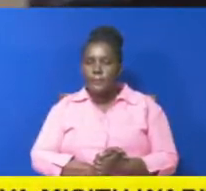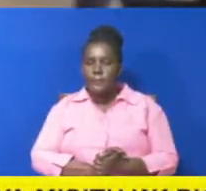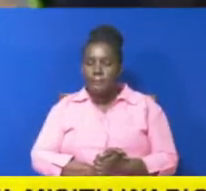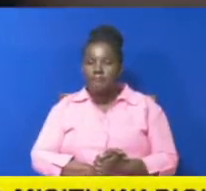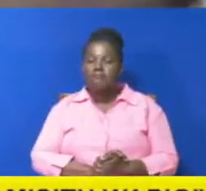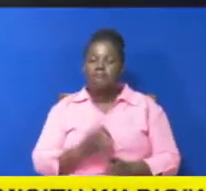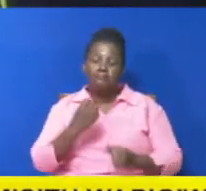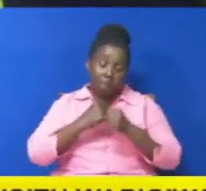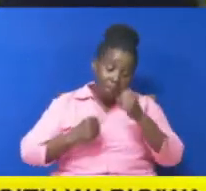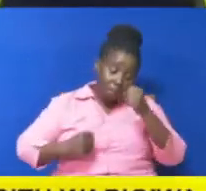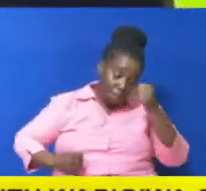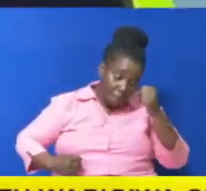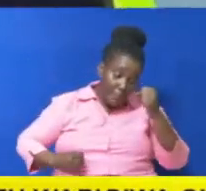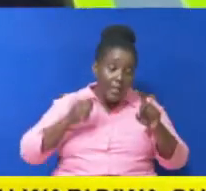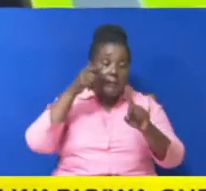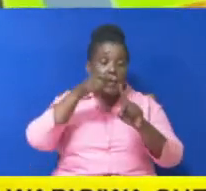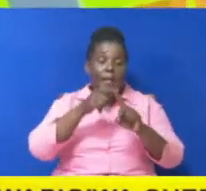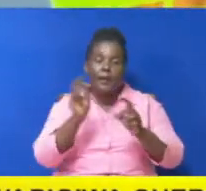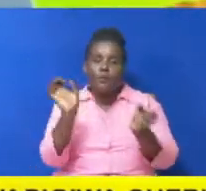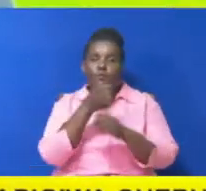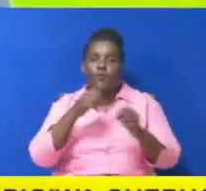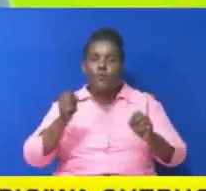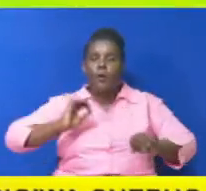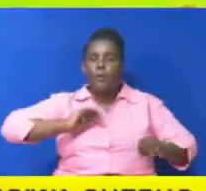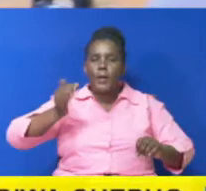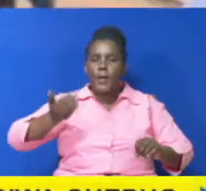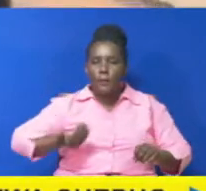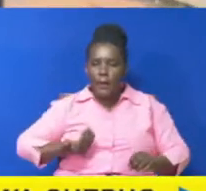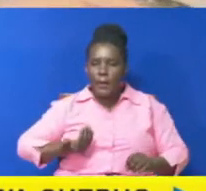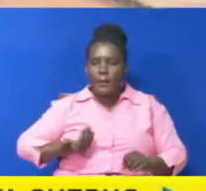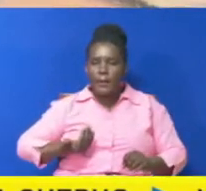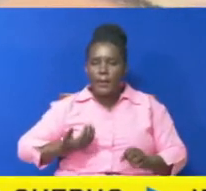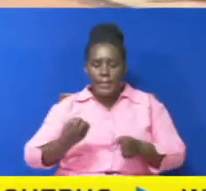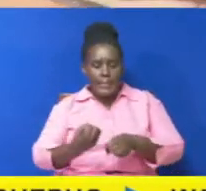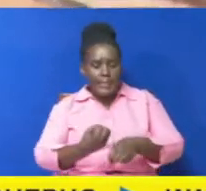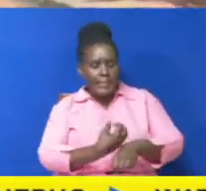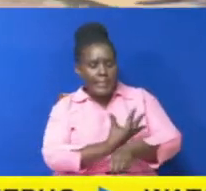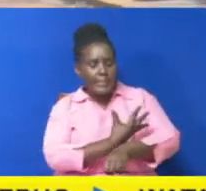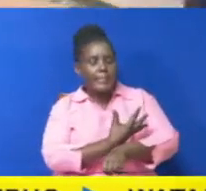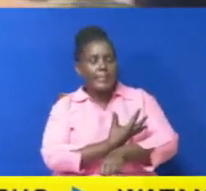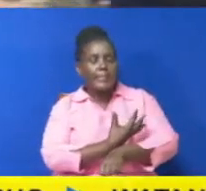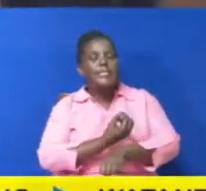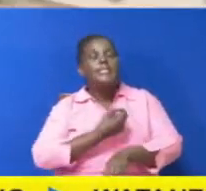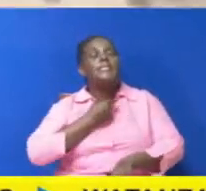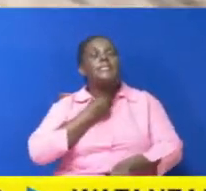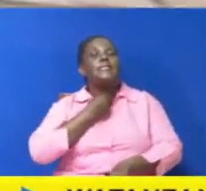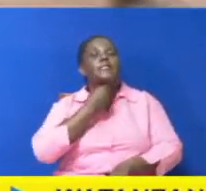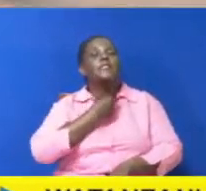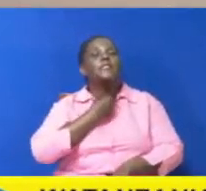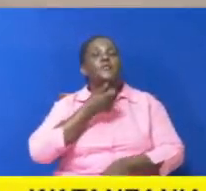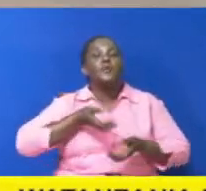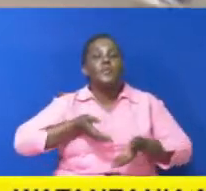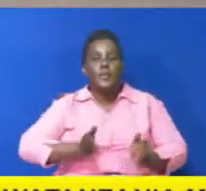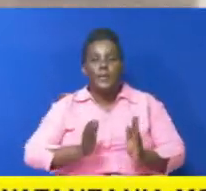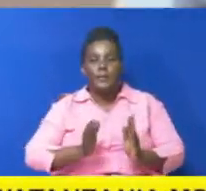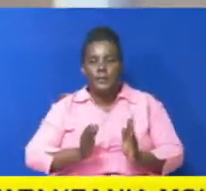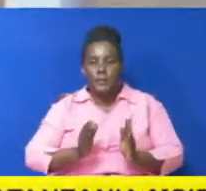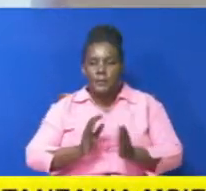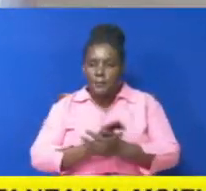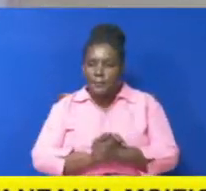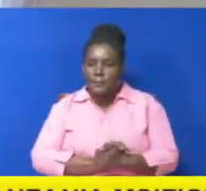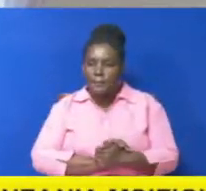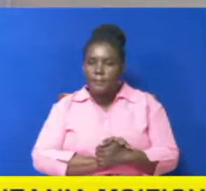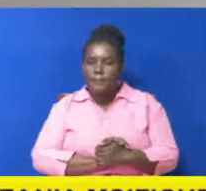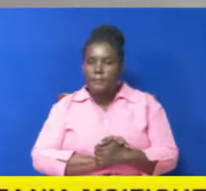Mbio ambazo zimelenga kuokoa maisha ya wanawake wanaosumbuliwa na tatizo la saratani ya shingo ya kizazi katika taasisi ya saratani ya